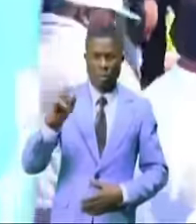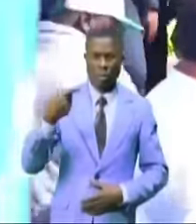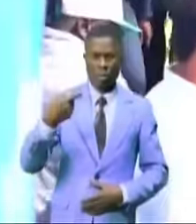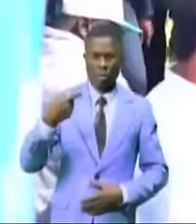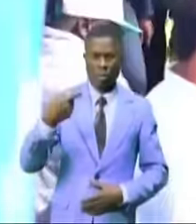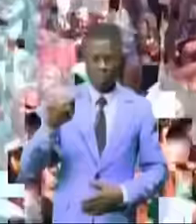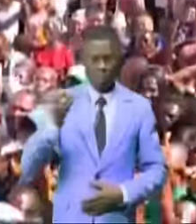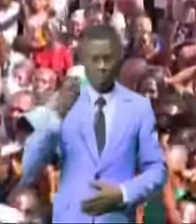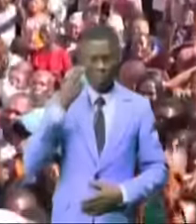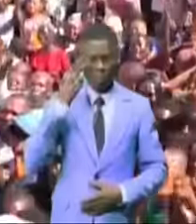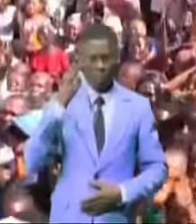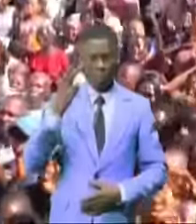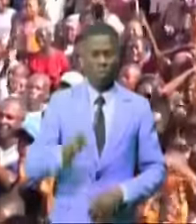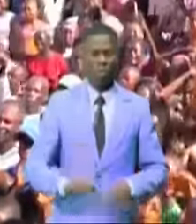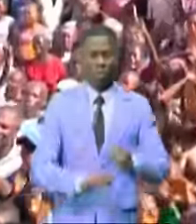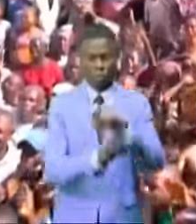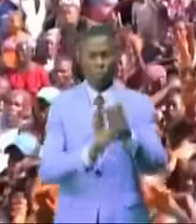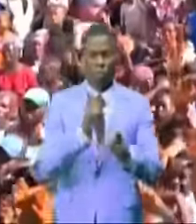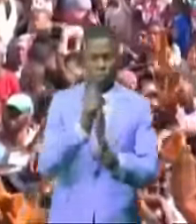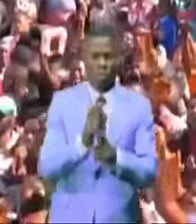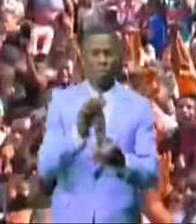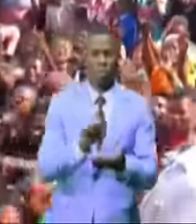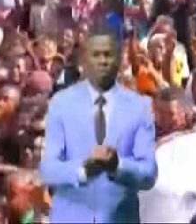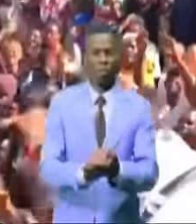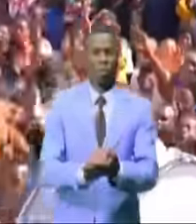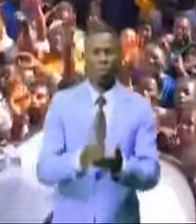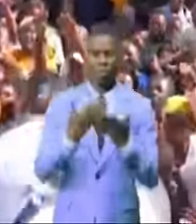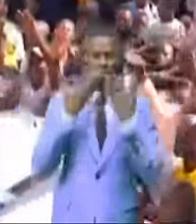bien cette vision.